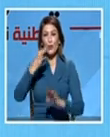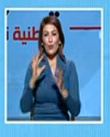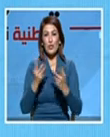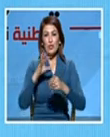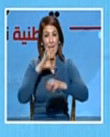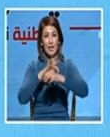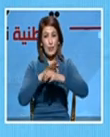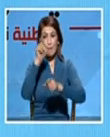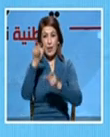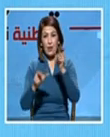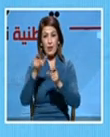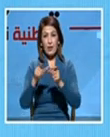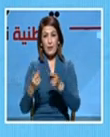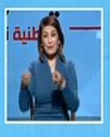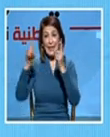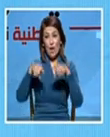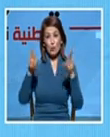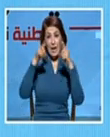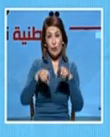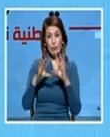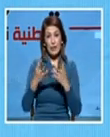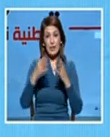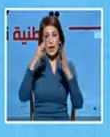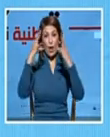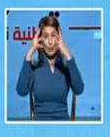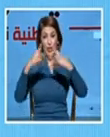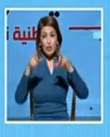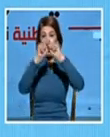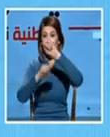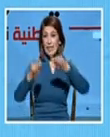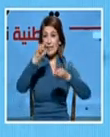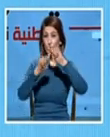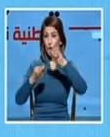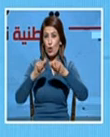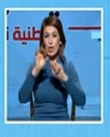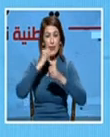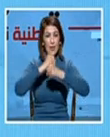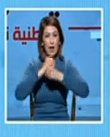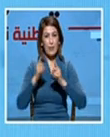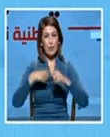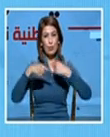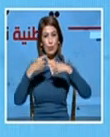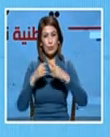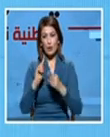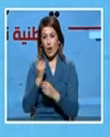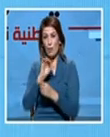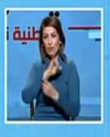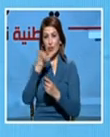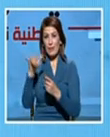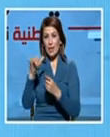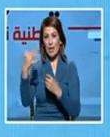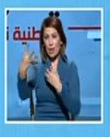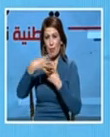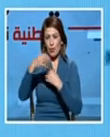الأطباء يعاودوا يجدولوا وينظموا كيفية العمل متاعهم علاش مش معناتها ما عادش يقبلوا المرضى مع